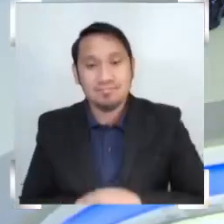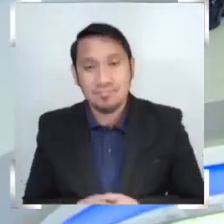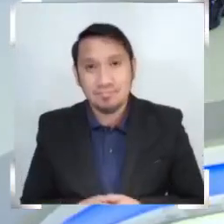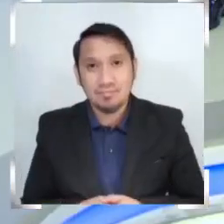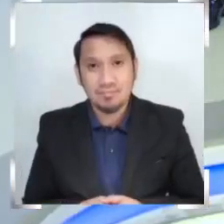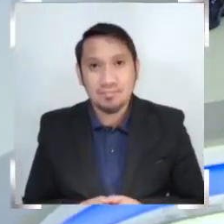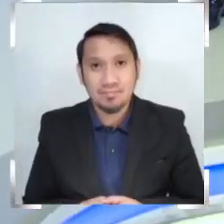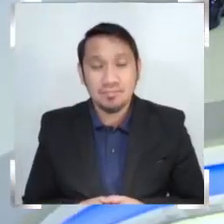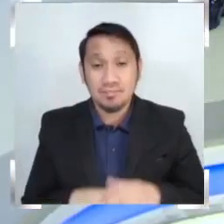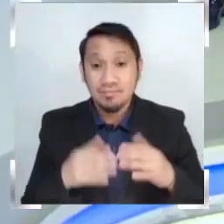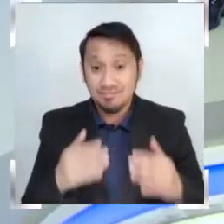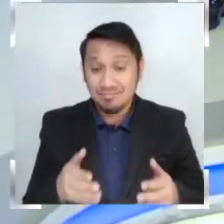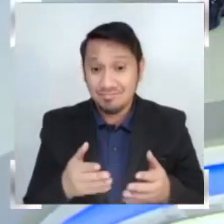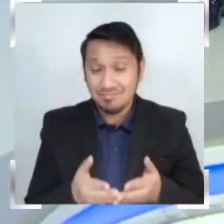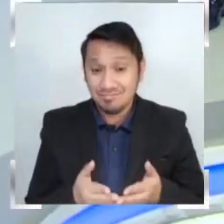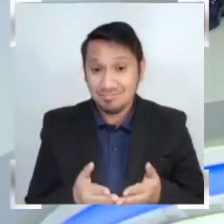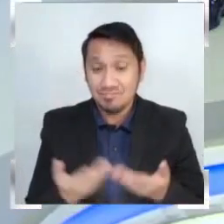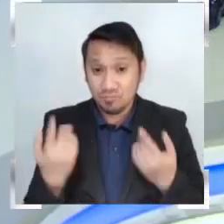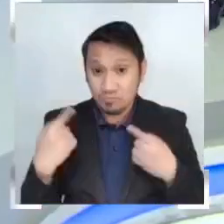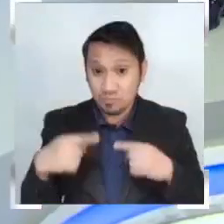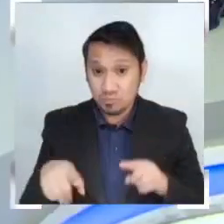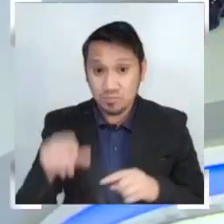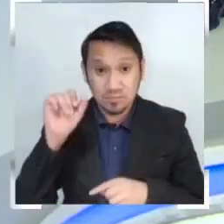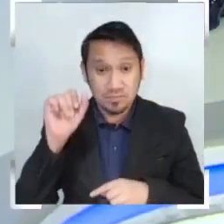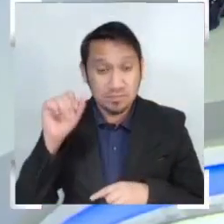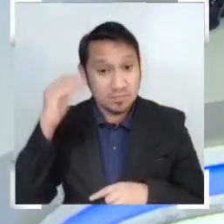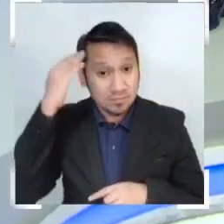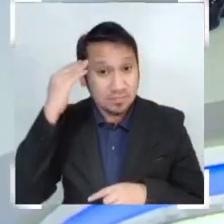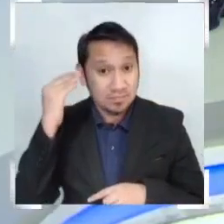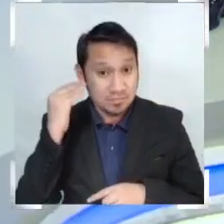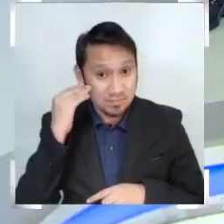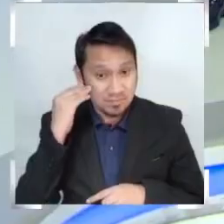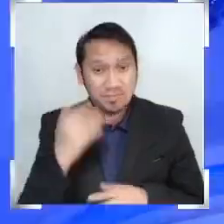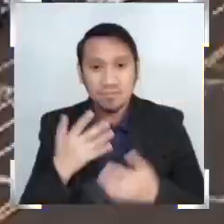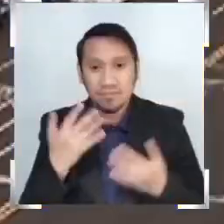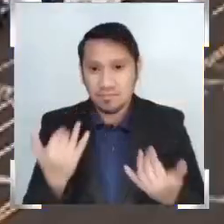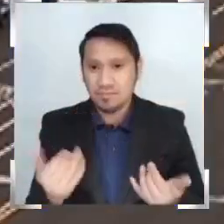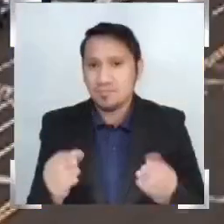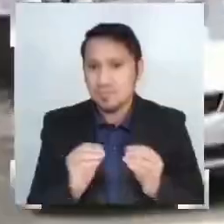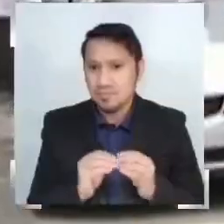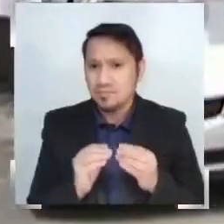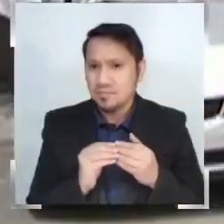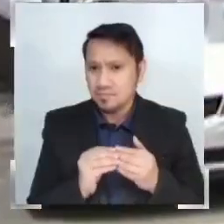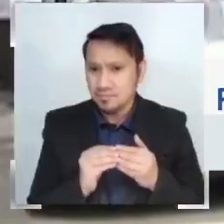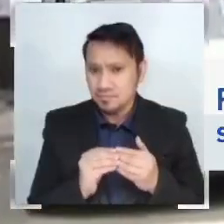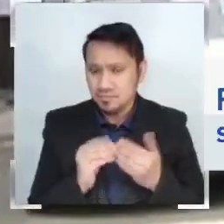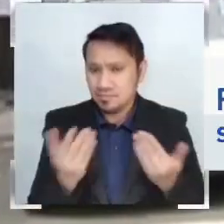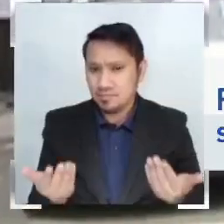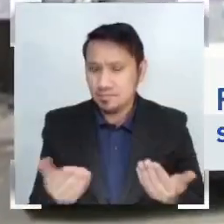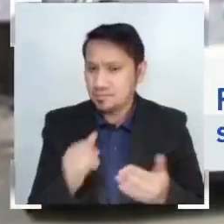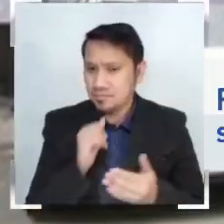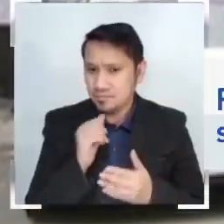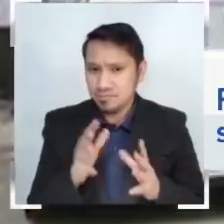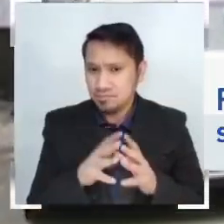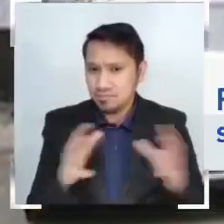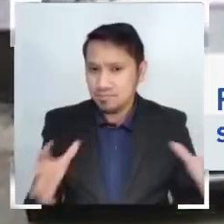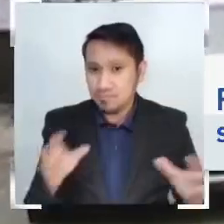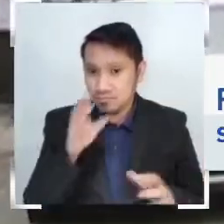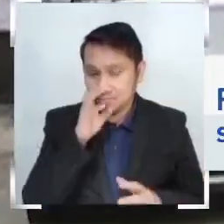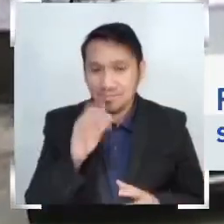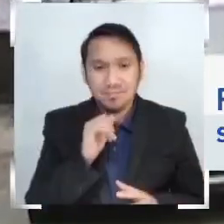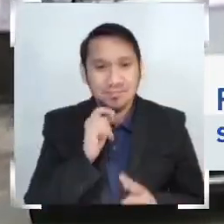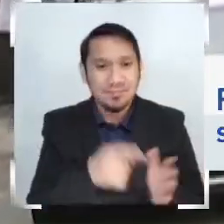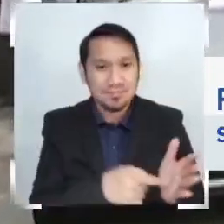Babiyahe ba kayo pa South Korea? Diluwagan po ang panuntunan para sa mga inbound traveler doon. Hindi na pa required ang